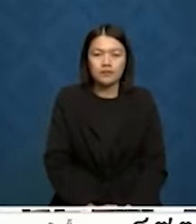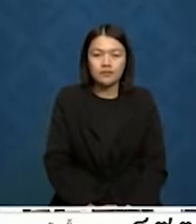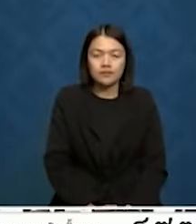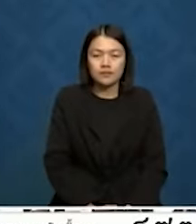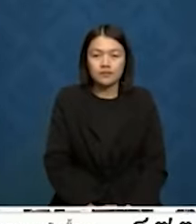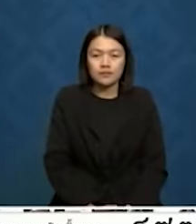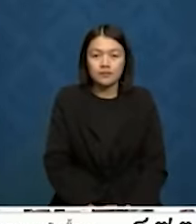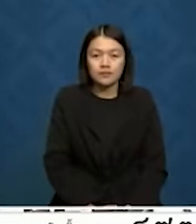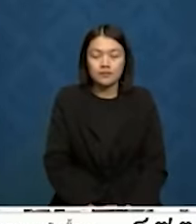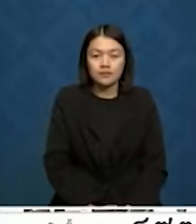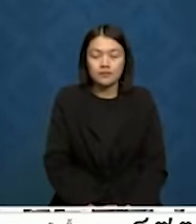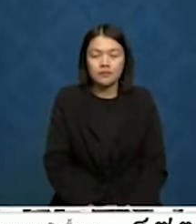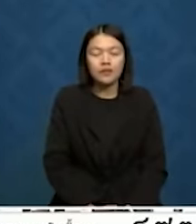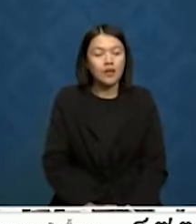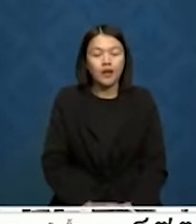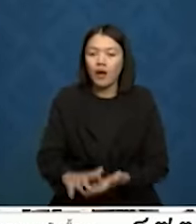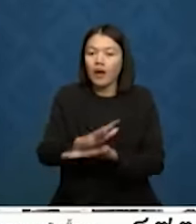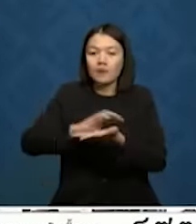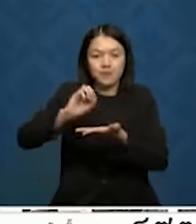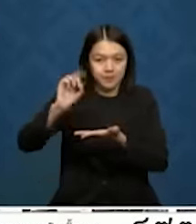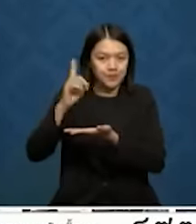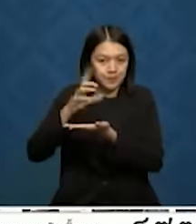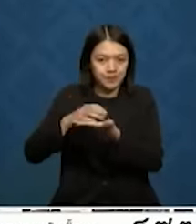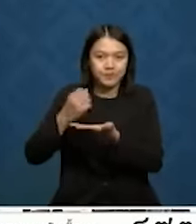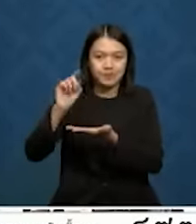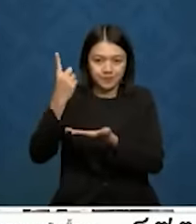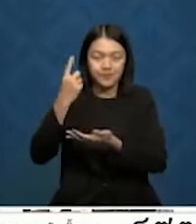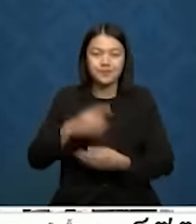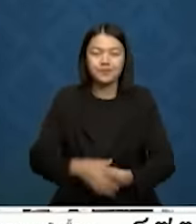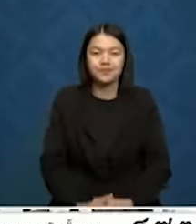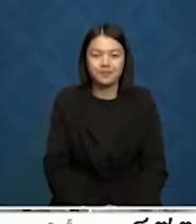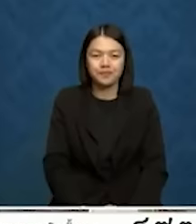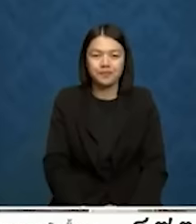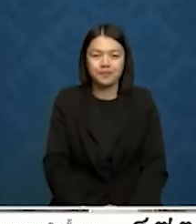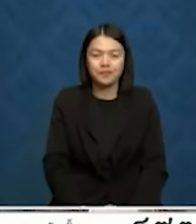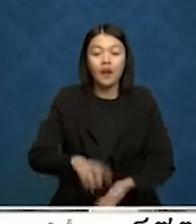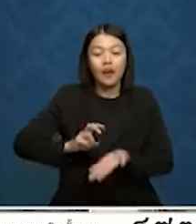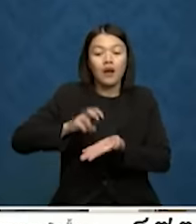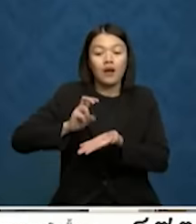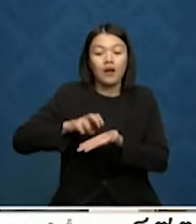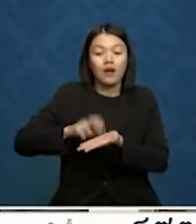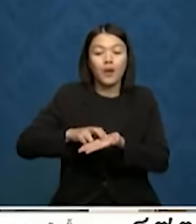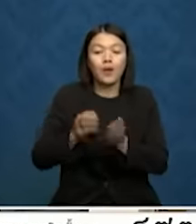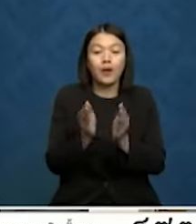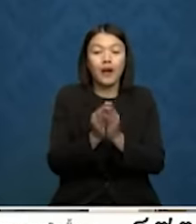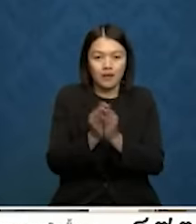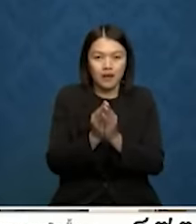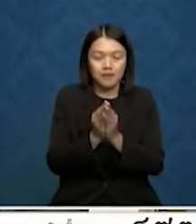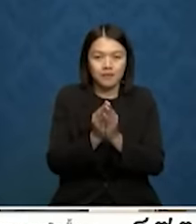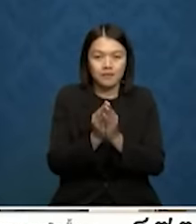ก็ถ้างั้นเอาใหม่นะครับเอาใหม่การรับรองก็ใช้คะแนน